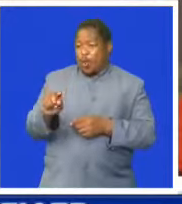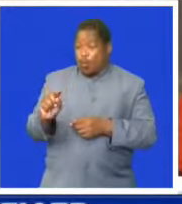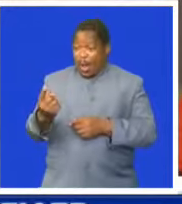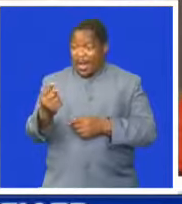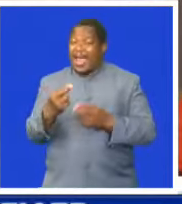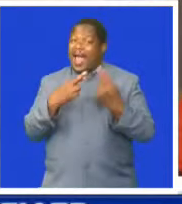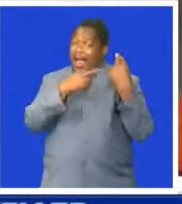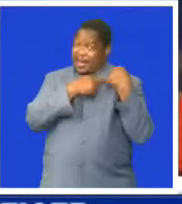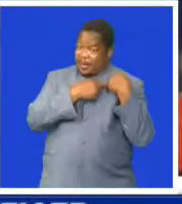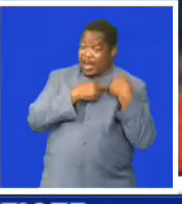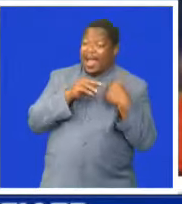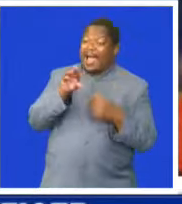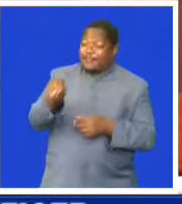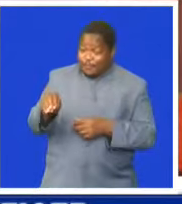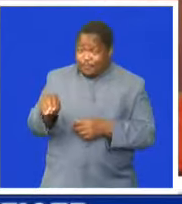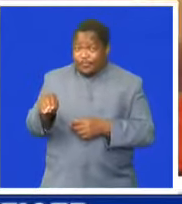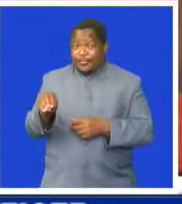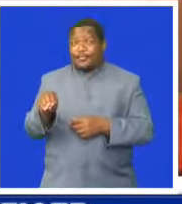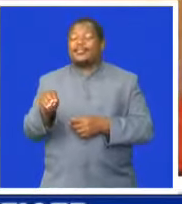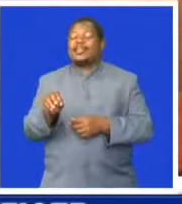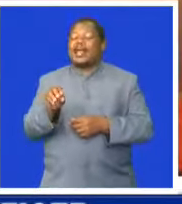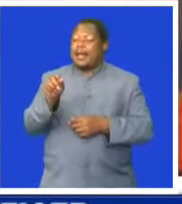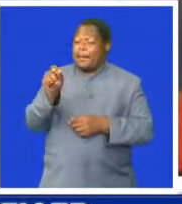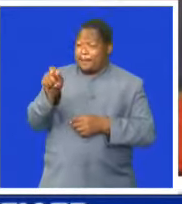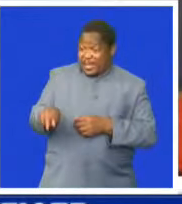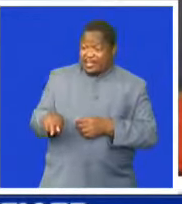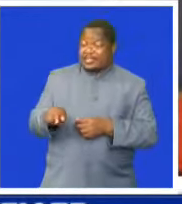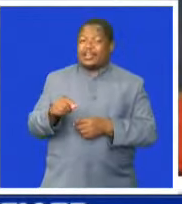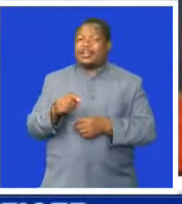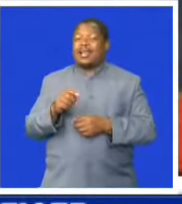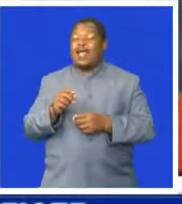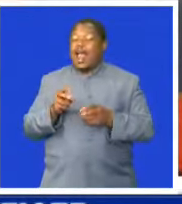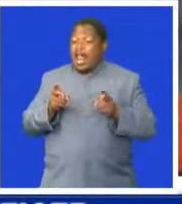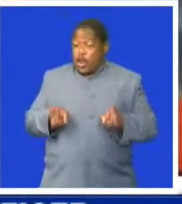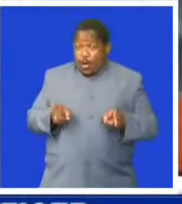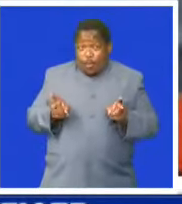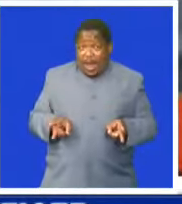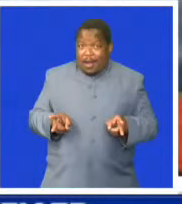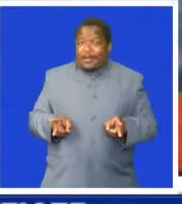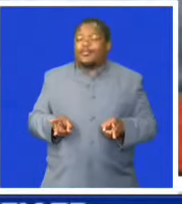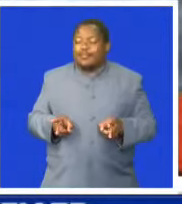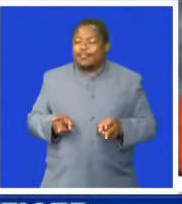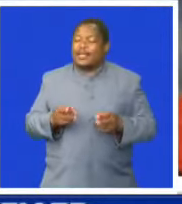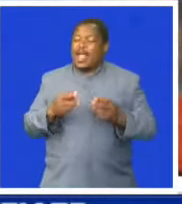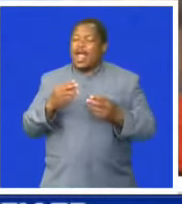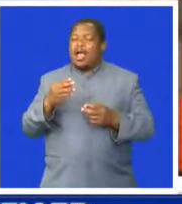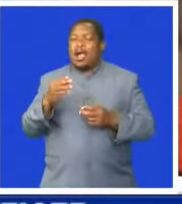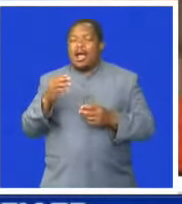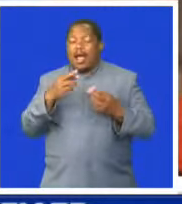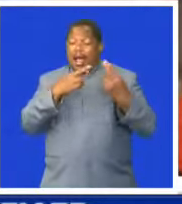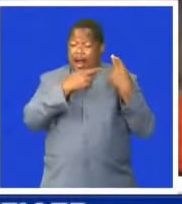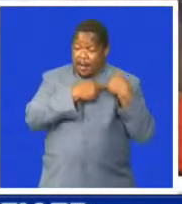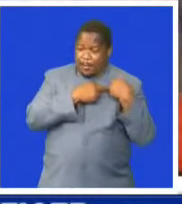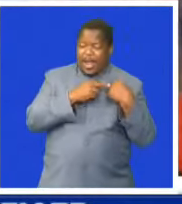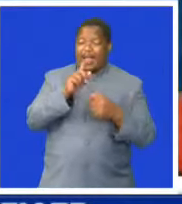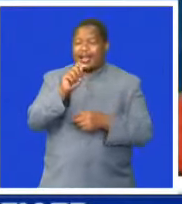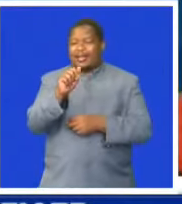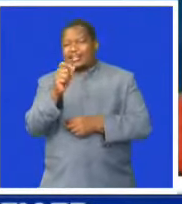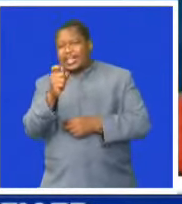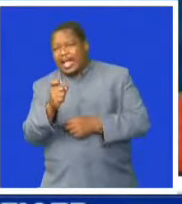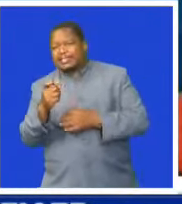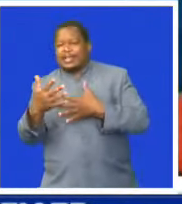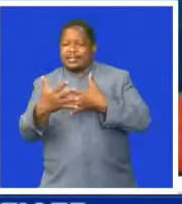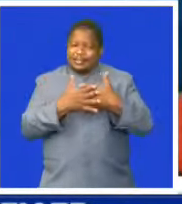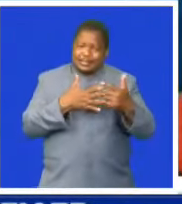umuntu a natural person lota ukhona ukuthi akusebenze Tindzaba temthelo ke noma ayimelele leyo ngaphana